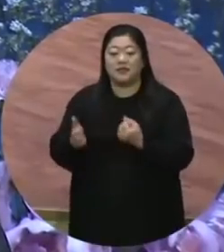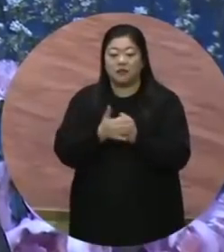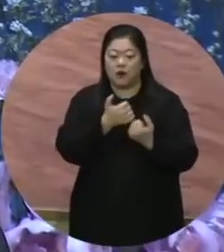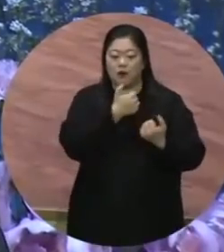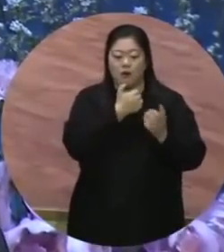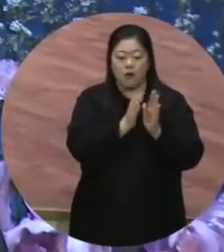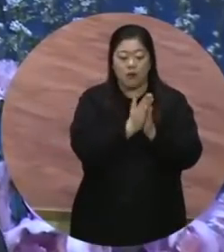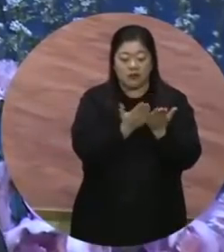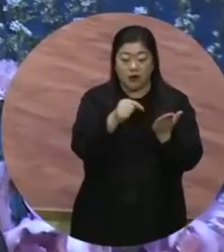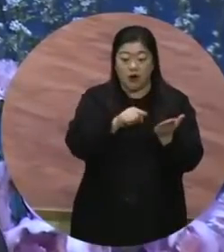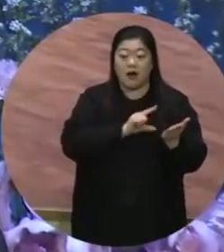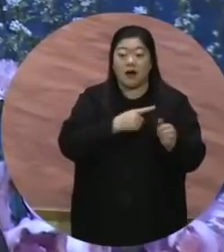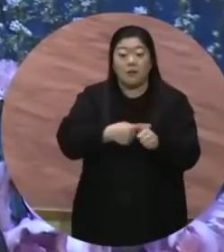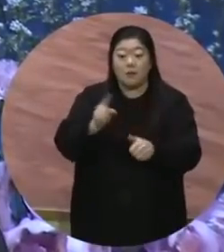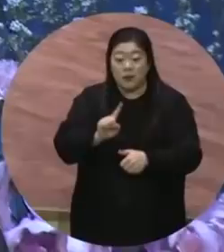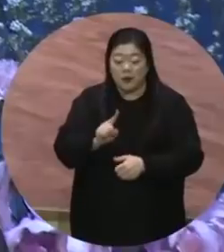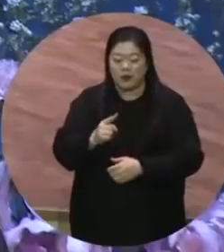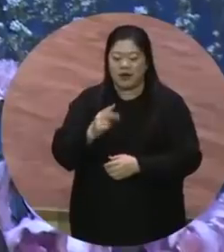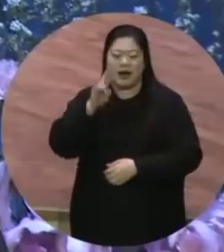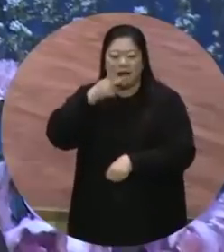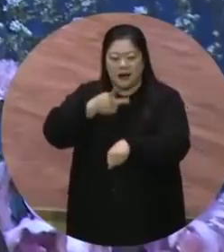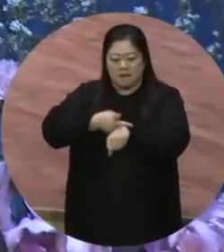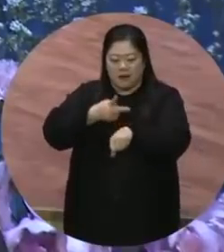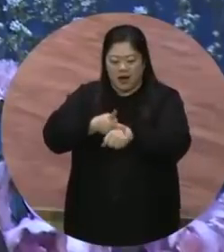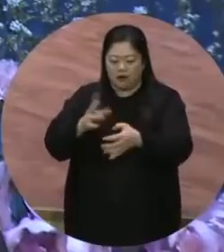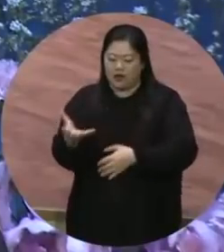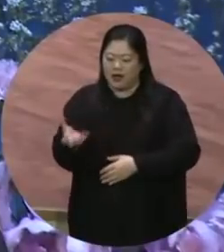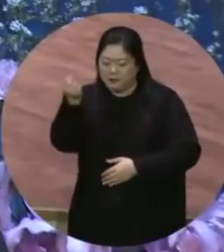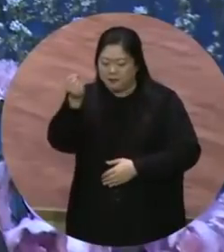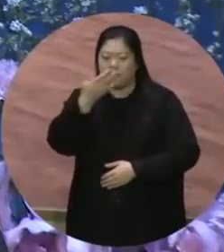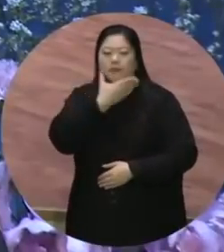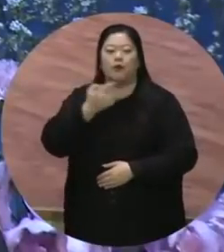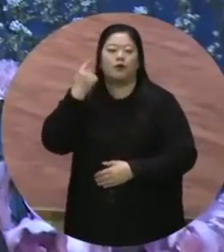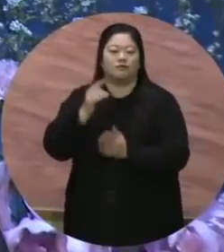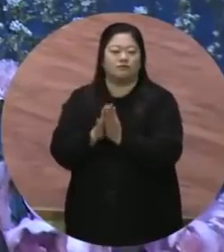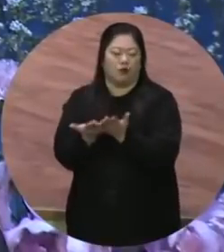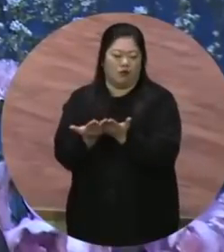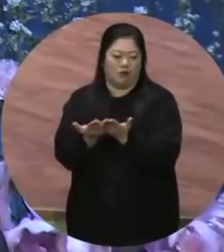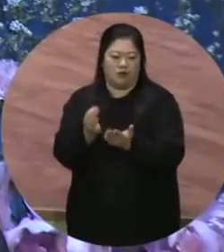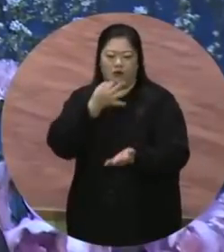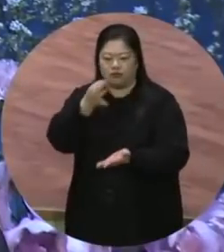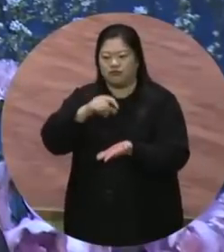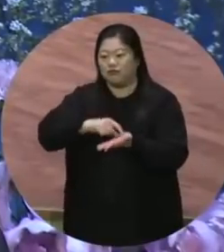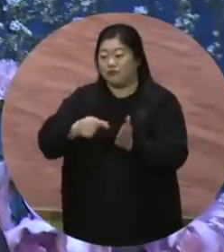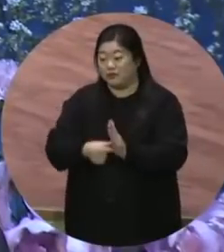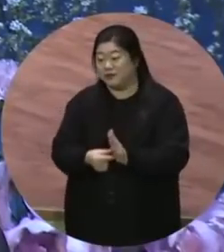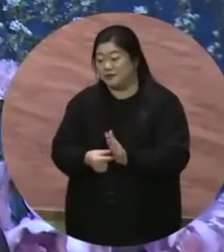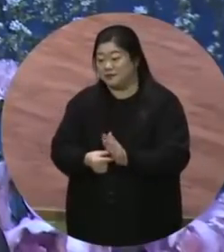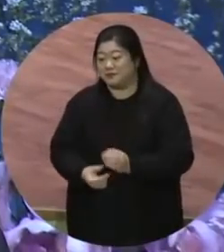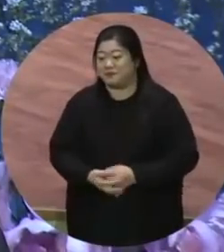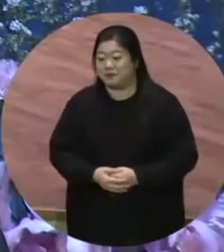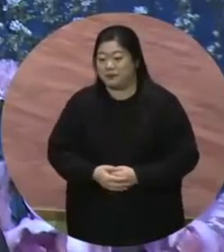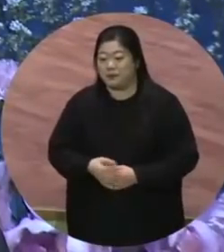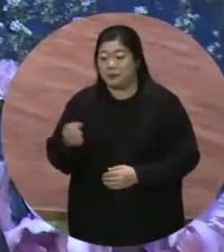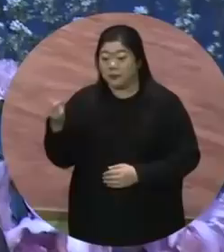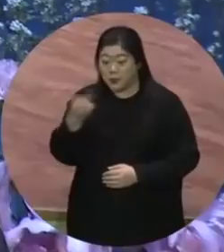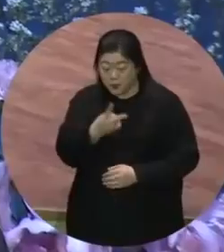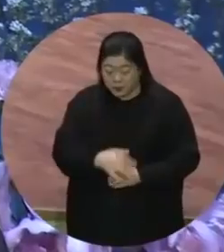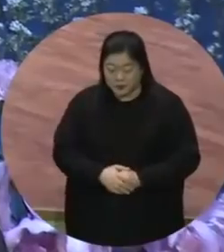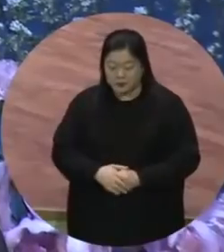바울의 복음서다 그렇게 부르기도 합니다. 또 이 로마서는